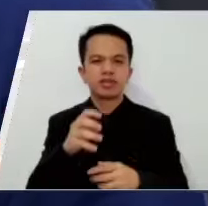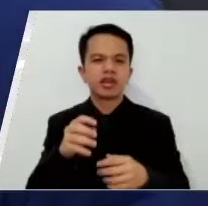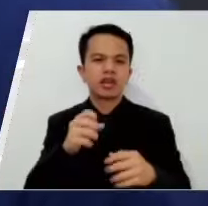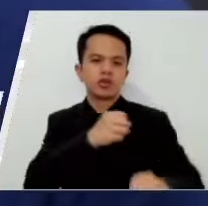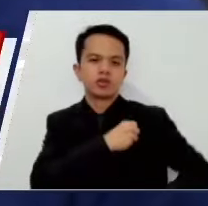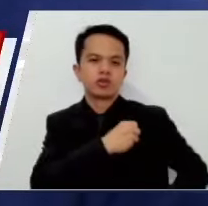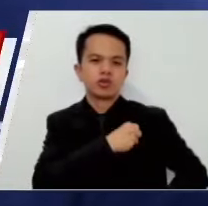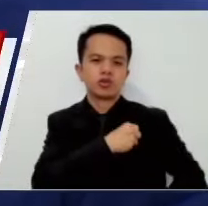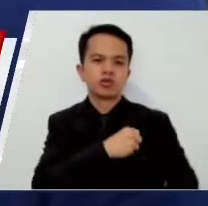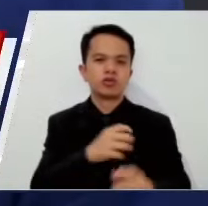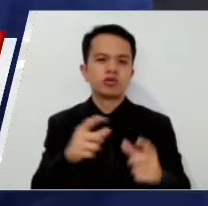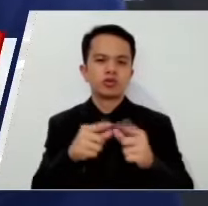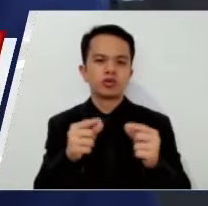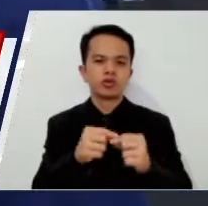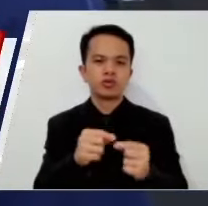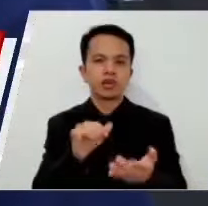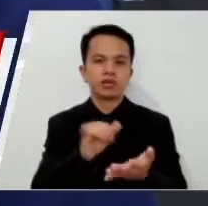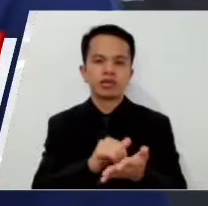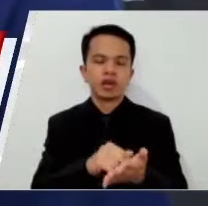klaseng project,